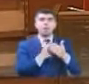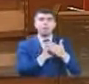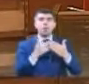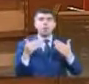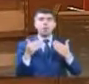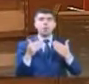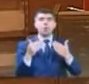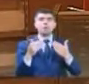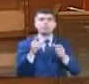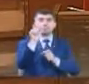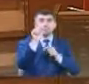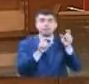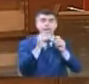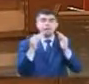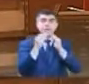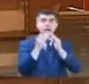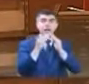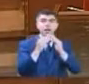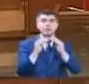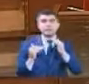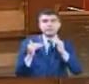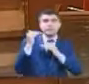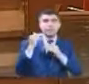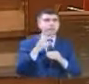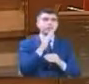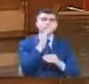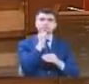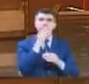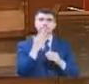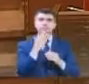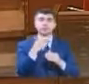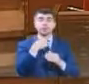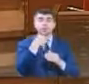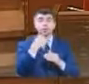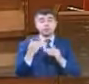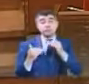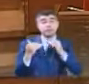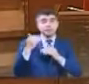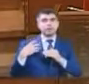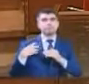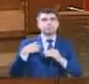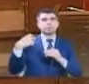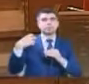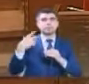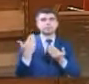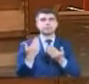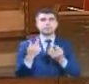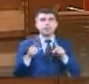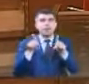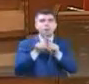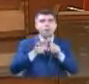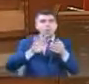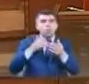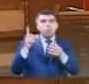البيوتات المغربيه ليست معنيه بهذه الزياده فالتعريفه الانتقائيه تجي في هذا الاطار باش يوقع واحد النوع من التوازن باش كل واحد